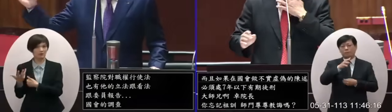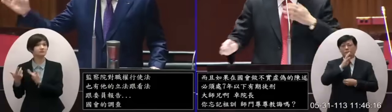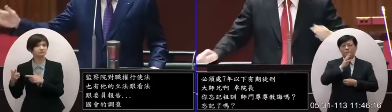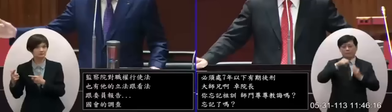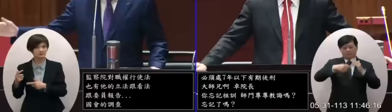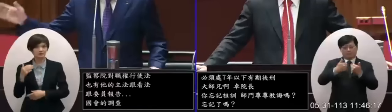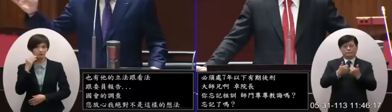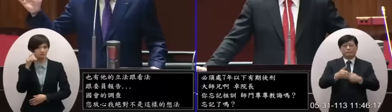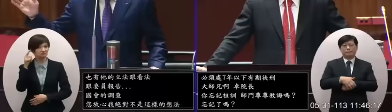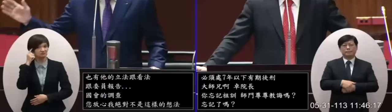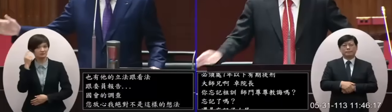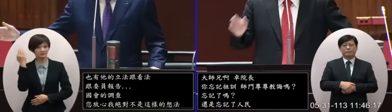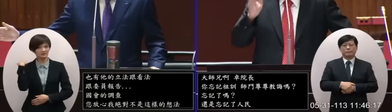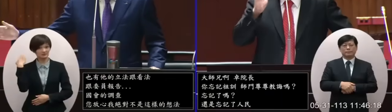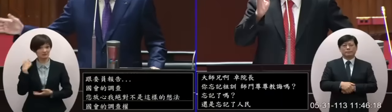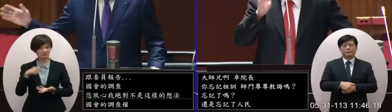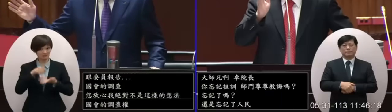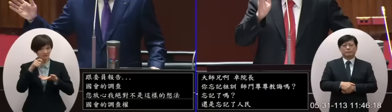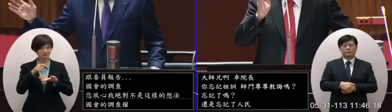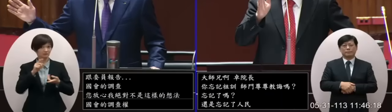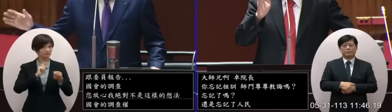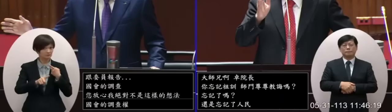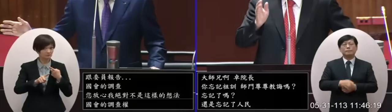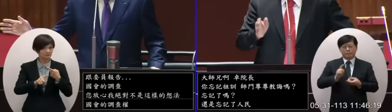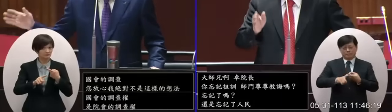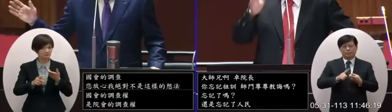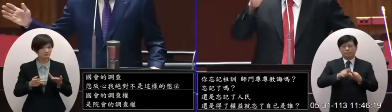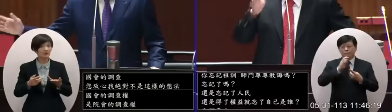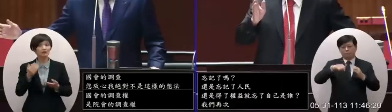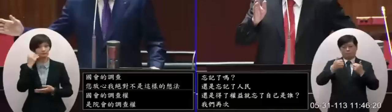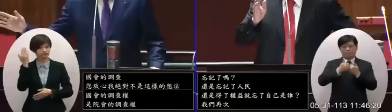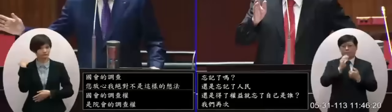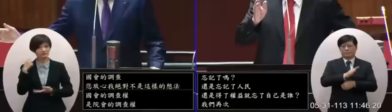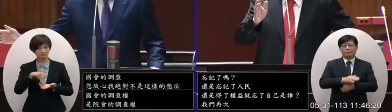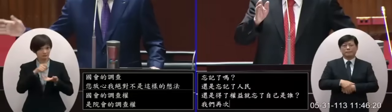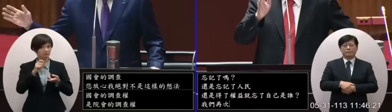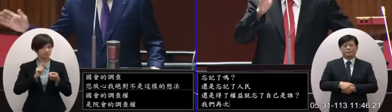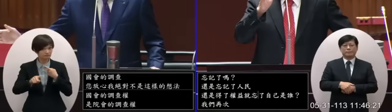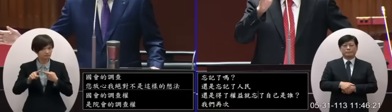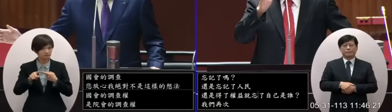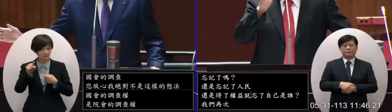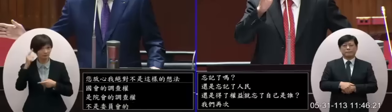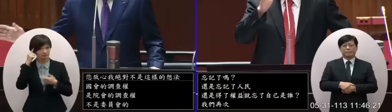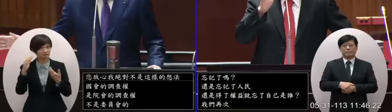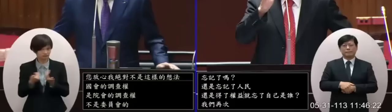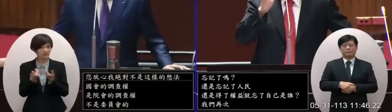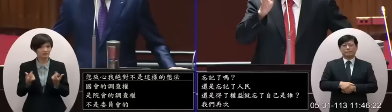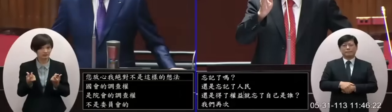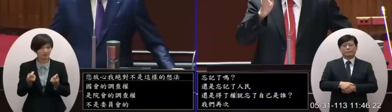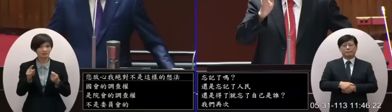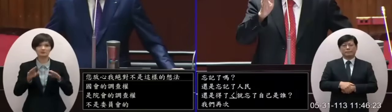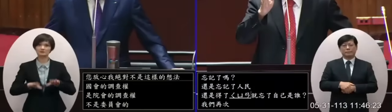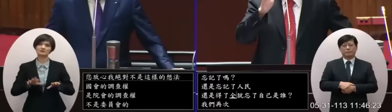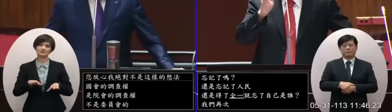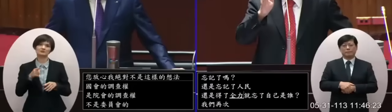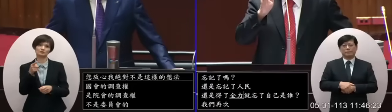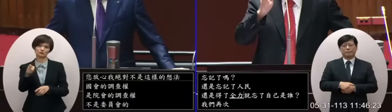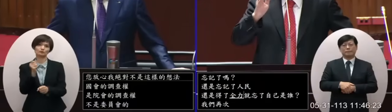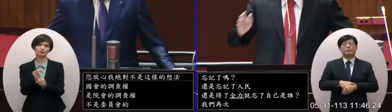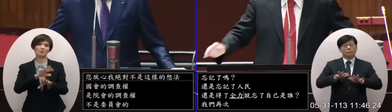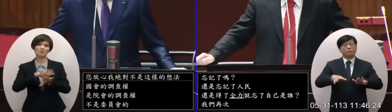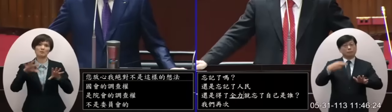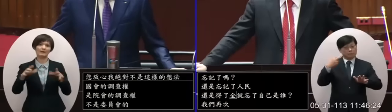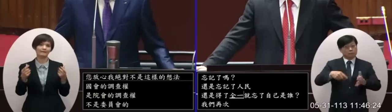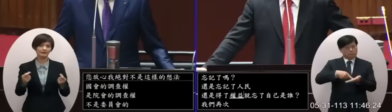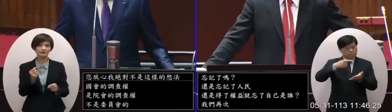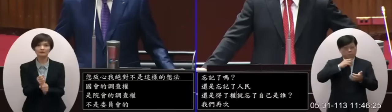您认为当时的那些提案是不对的， 正是院会。好， 如果当时的那些提案是不对，你也反对，你今天为什么做同样的事呢？ 在这里